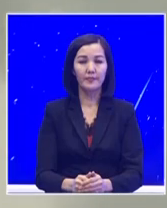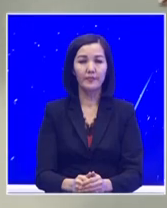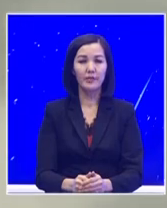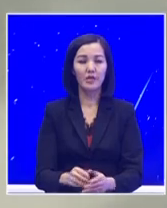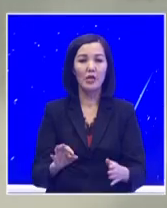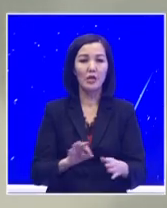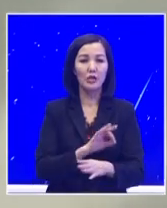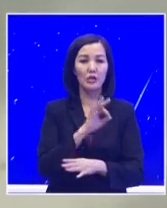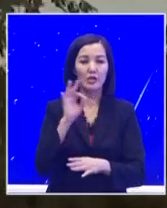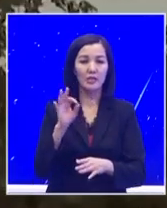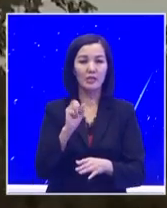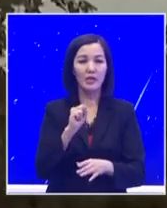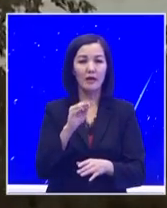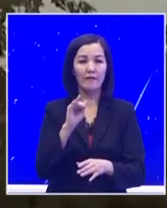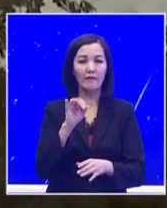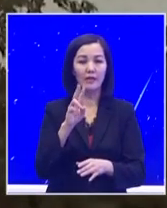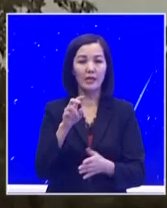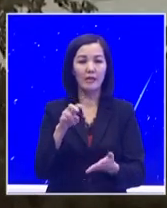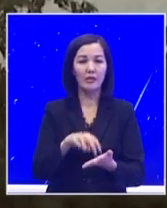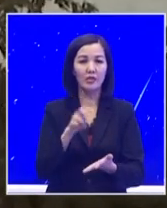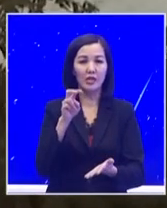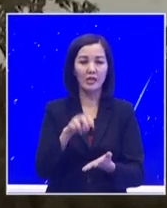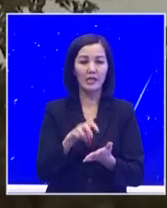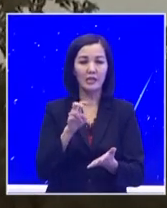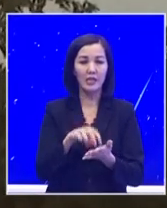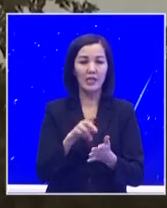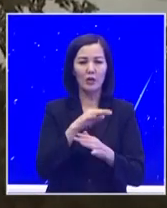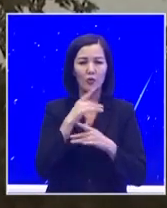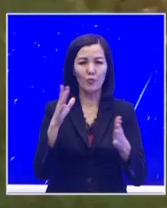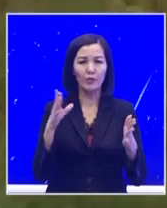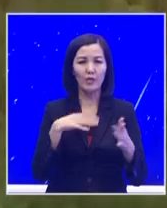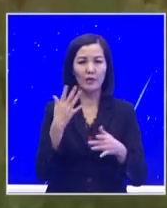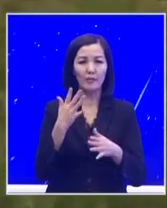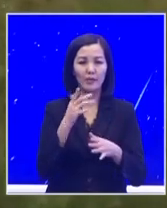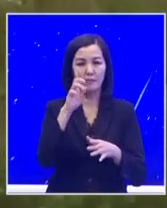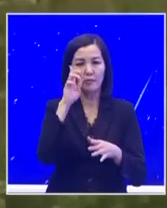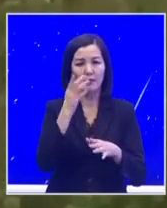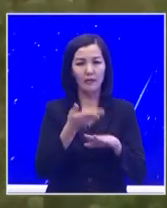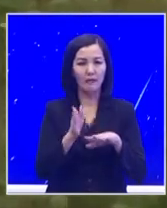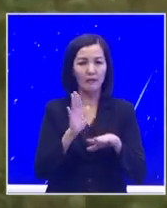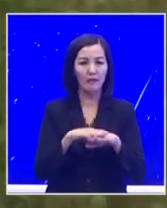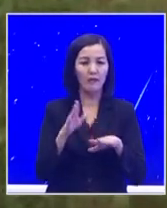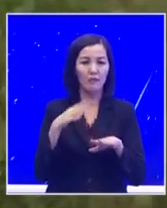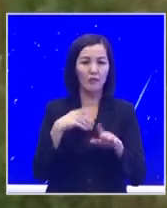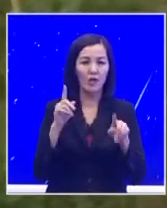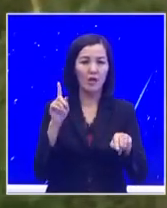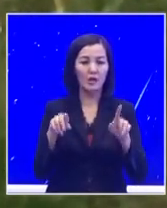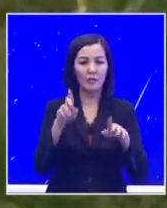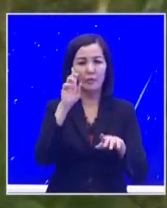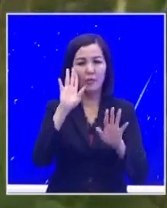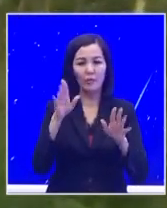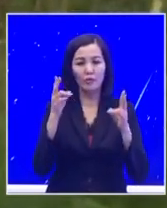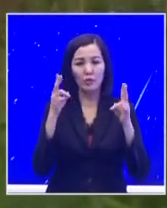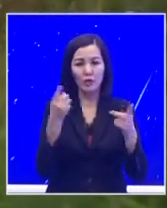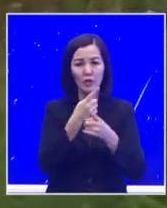Шығыс Африкада шегірткелер қаптады. Зиянкестер шабуылынан әсіресе құрлықтағы 5 мемлекет қиналып отыр. Кейбір елдерде тіпті төтенше